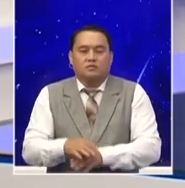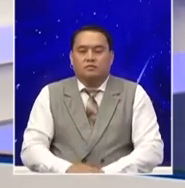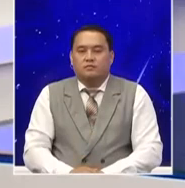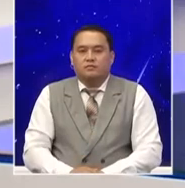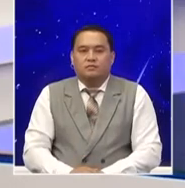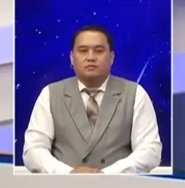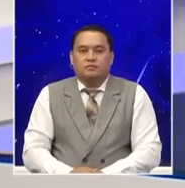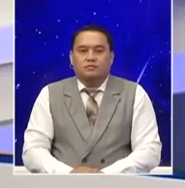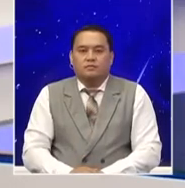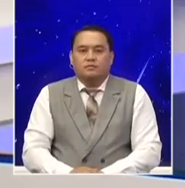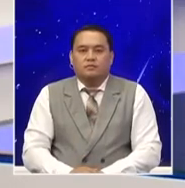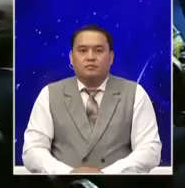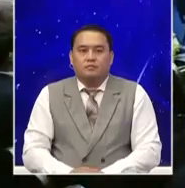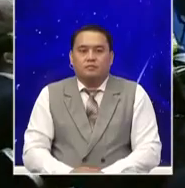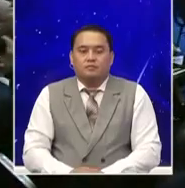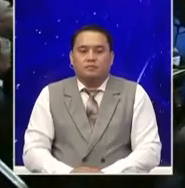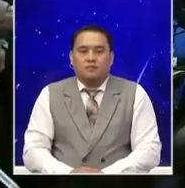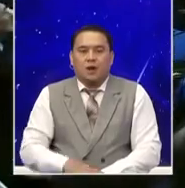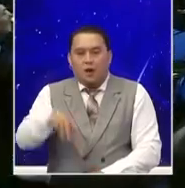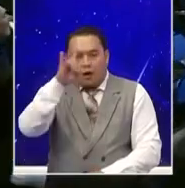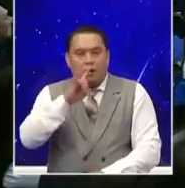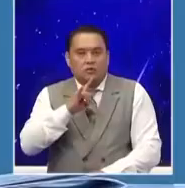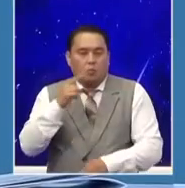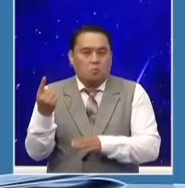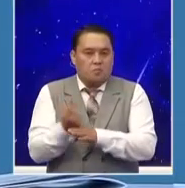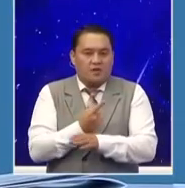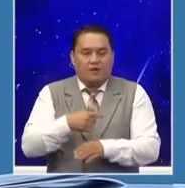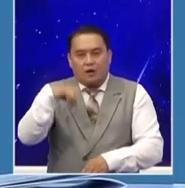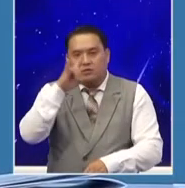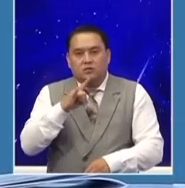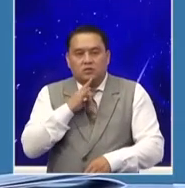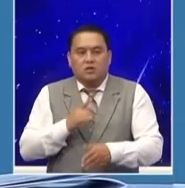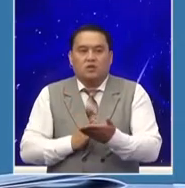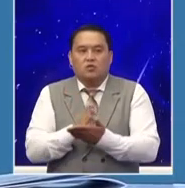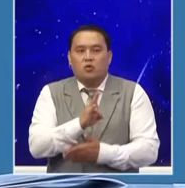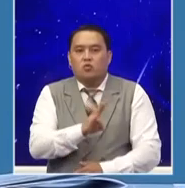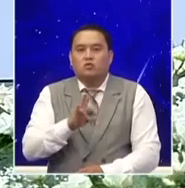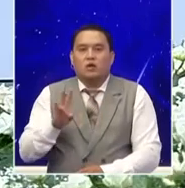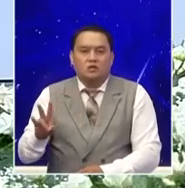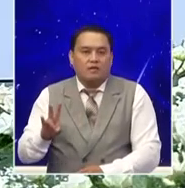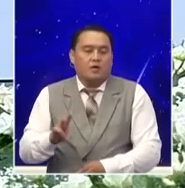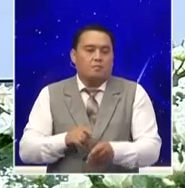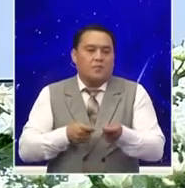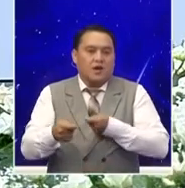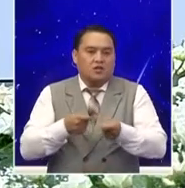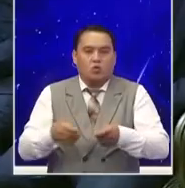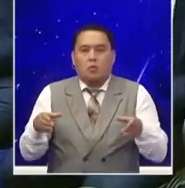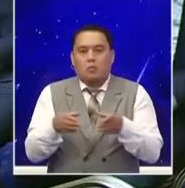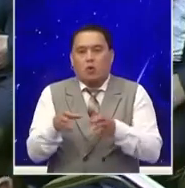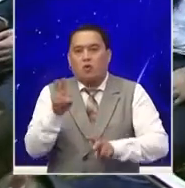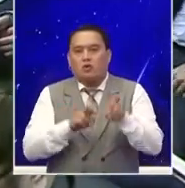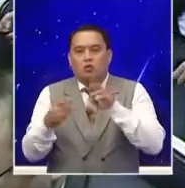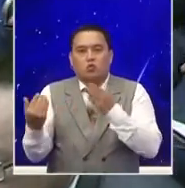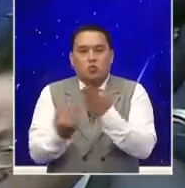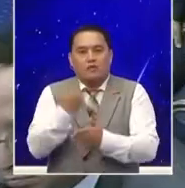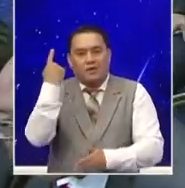кандидатов. Праймерис в Казахстане проводится впервые. Как отмечает лидер нации Нурсултан Назарбаев, выборы в правящую партию – это поиск новых